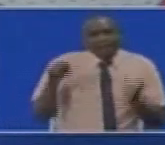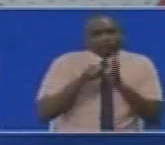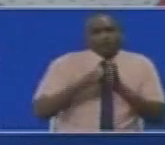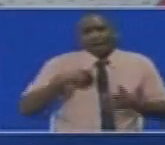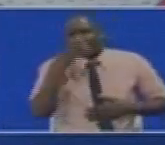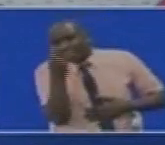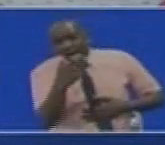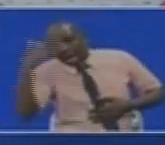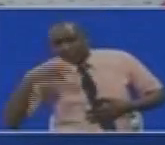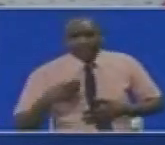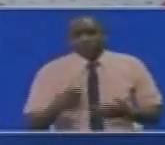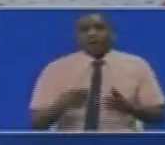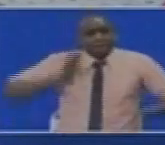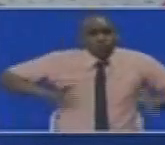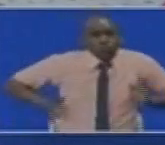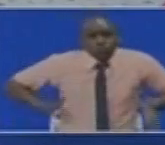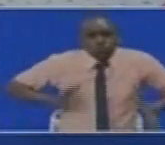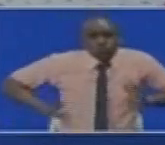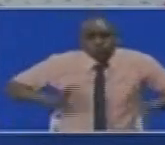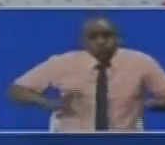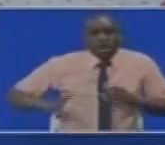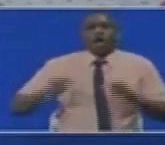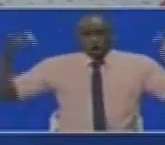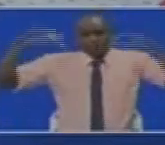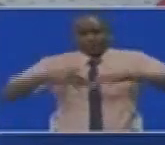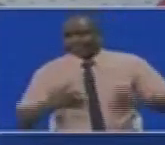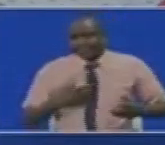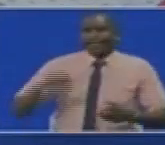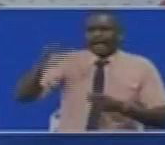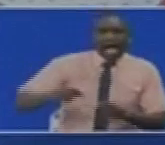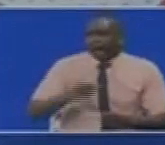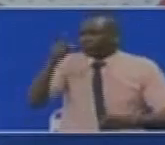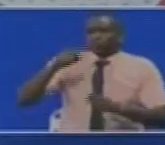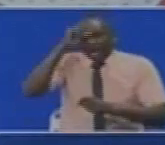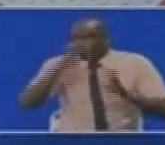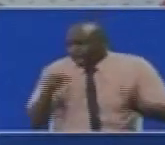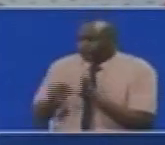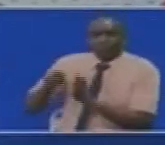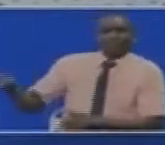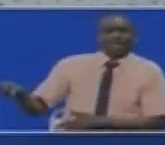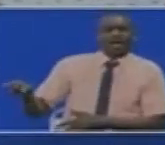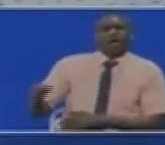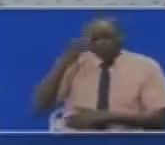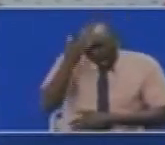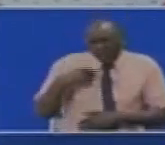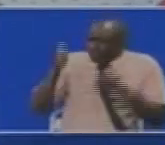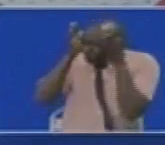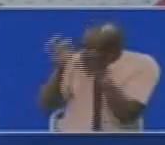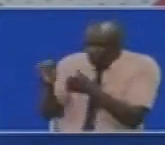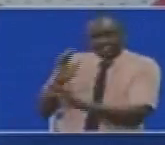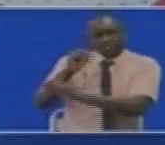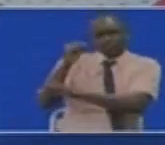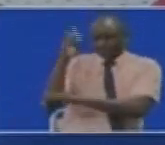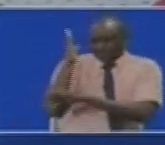ametolewa bunduki, mbio wanakuja wanaweka press conference, governor ameondolewa bunduki. Kwa nini tunaangalia usalama wa